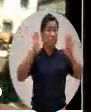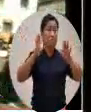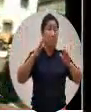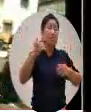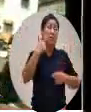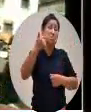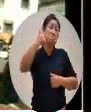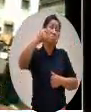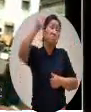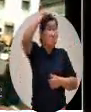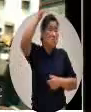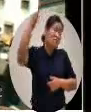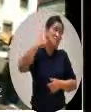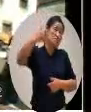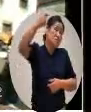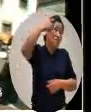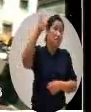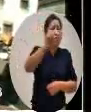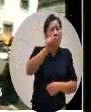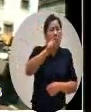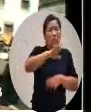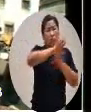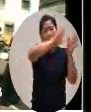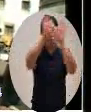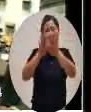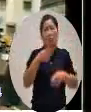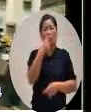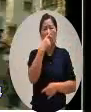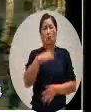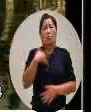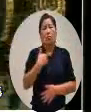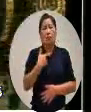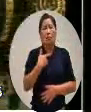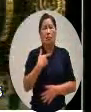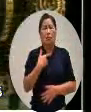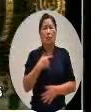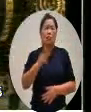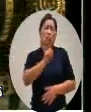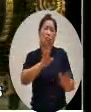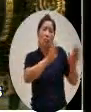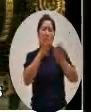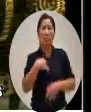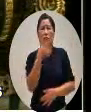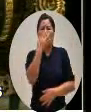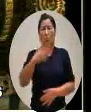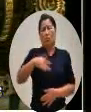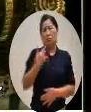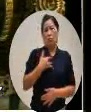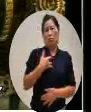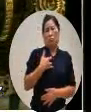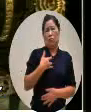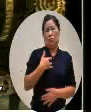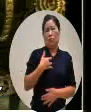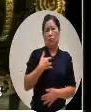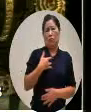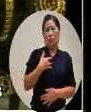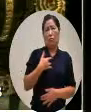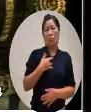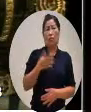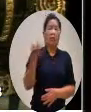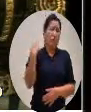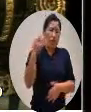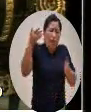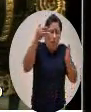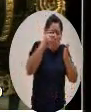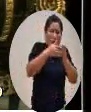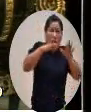人的我們不知道我們都不知道他已經